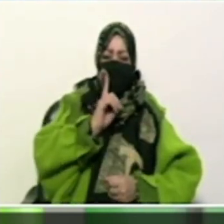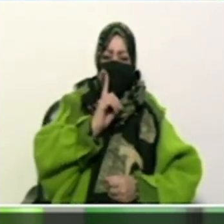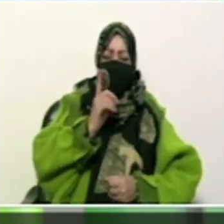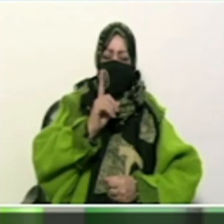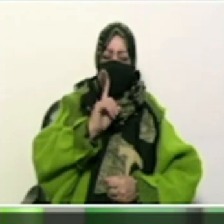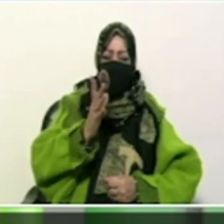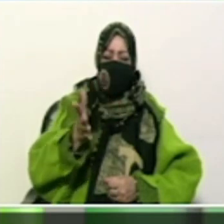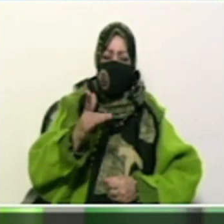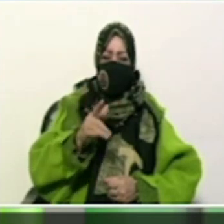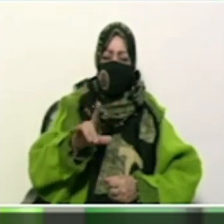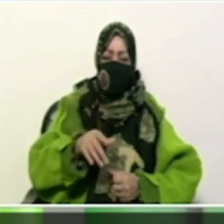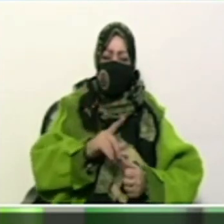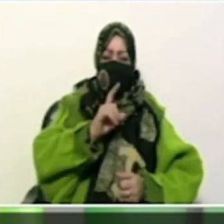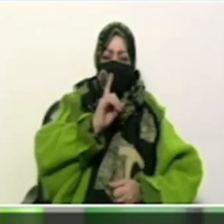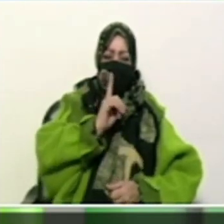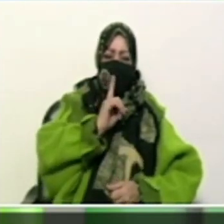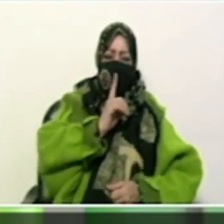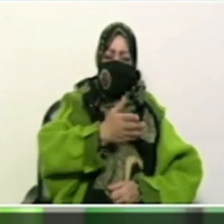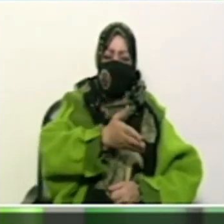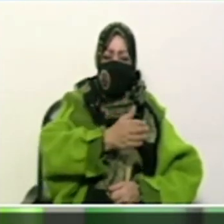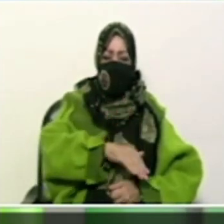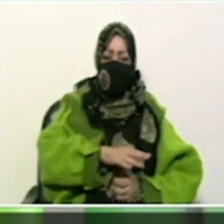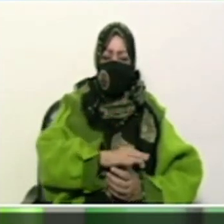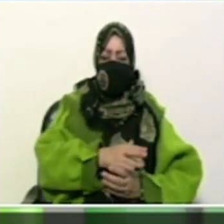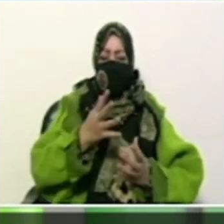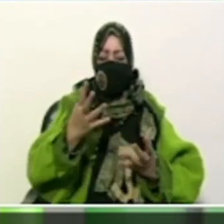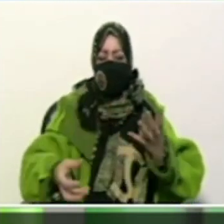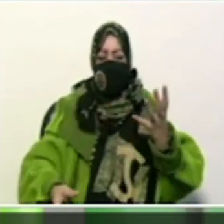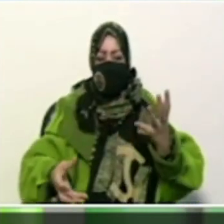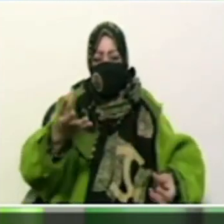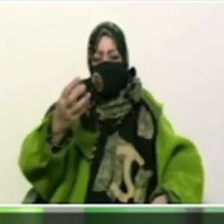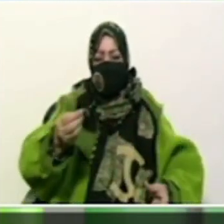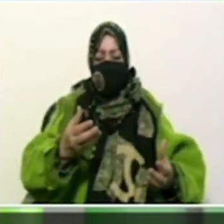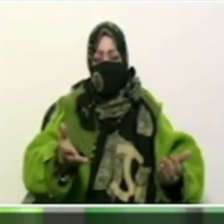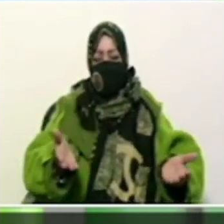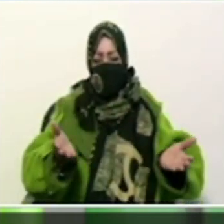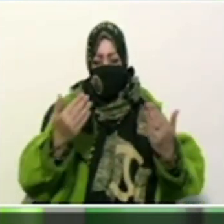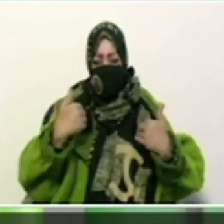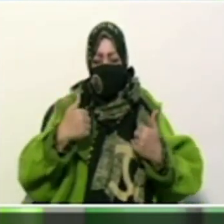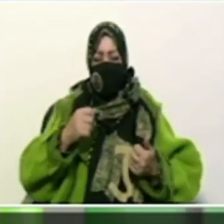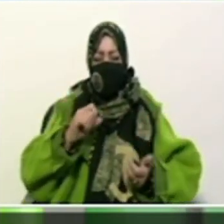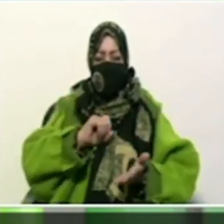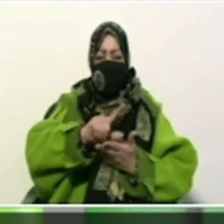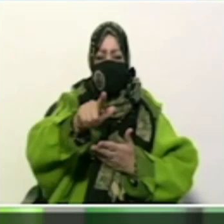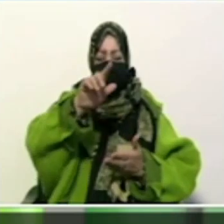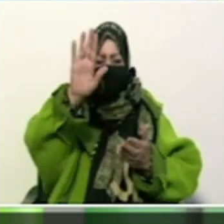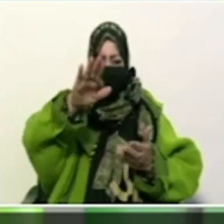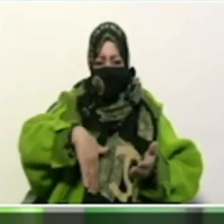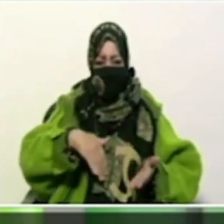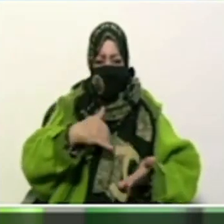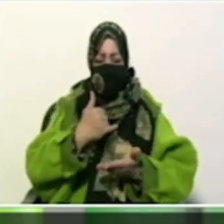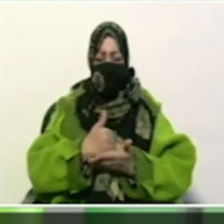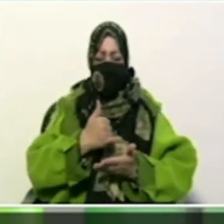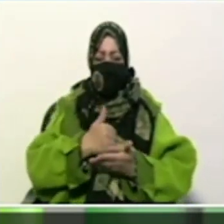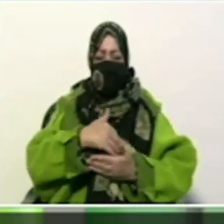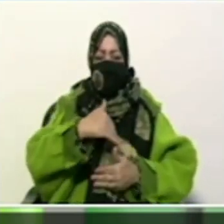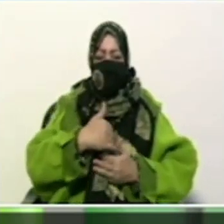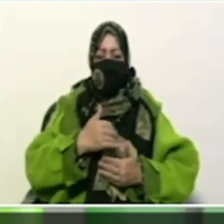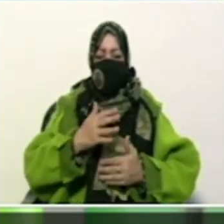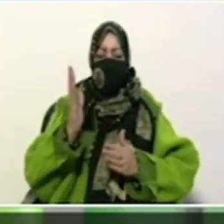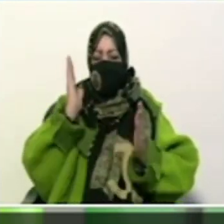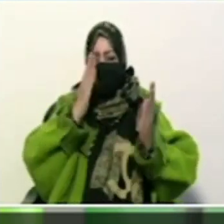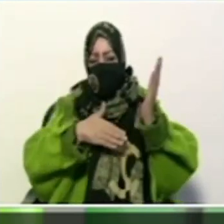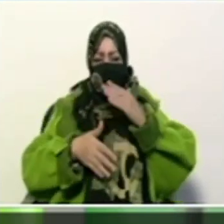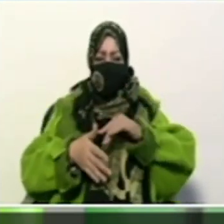فريضه يتهربوا من الواقع، ما يبوش يعني يديروا معي اجراءات باش نديروا فريضه شرعيه يعني، باش كل